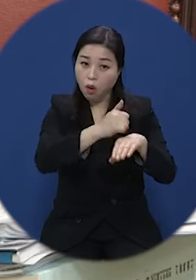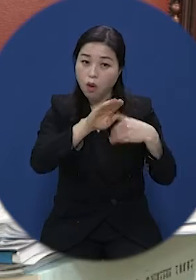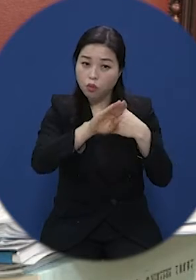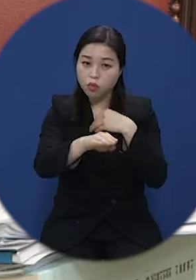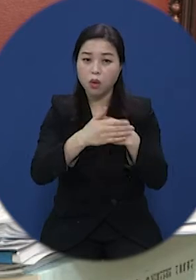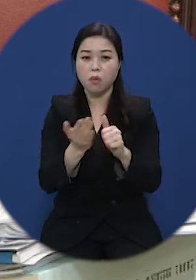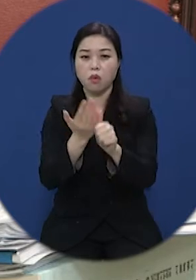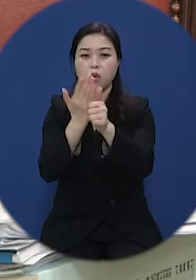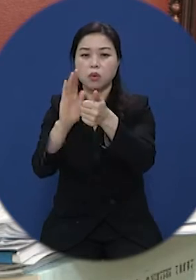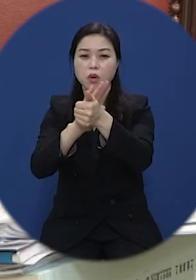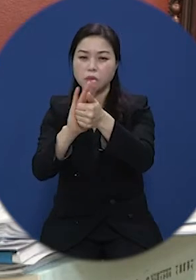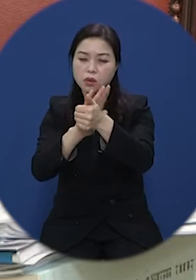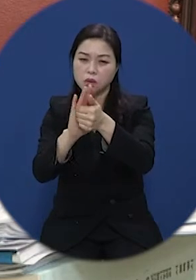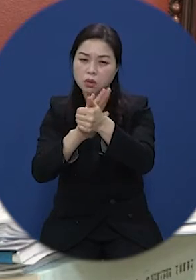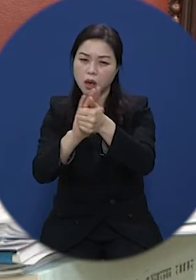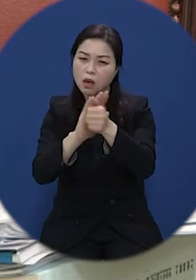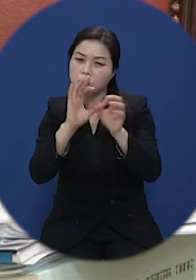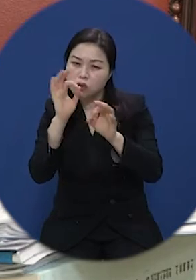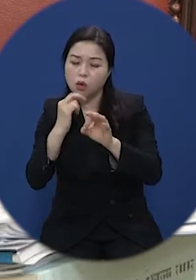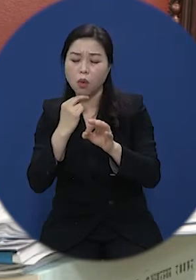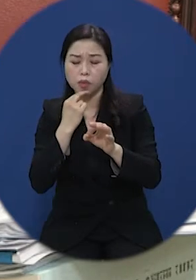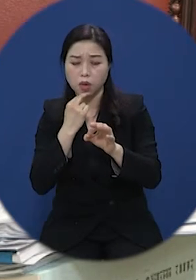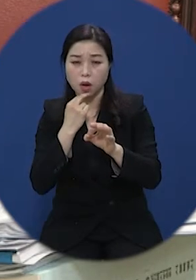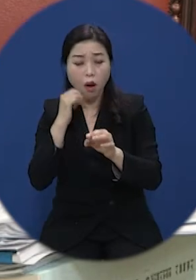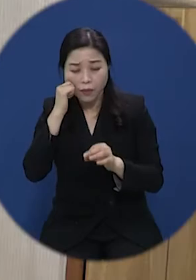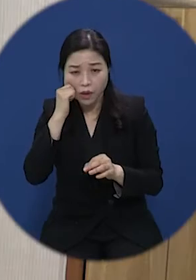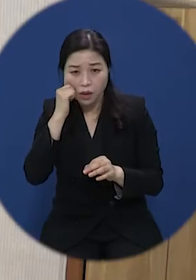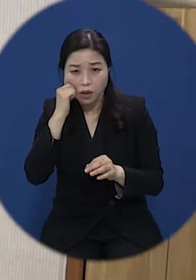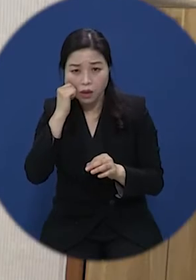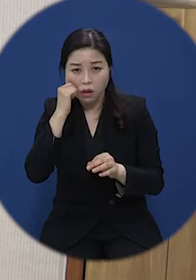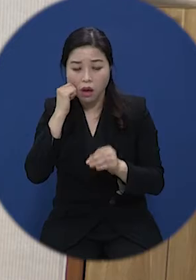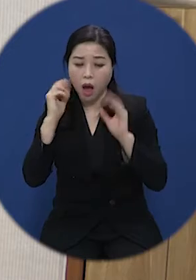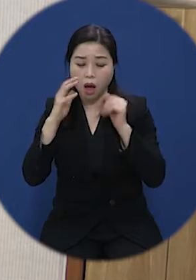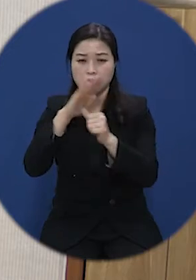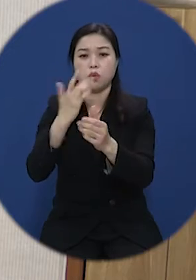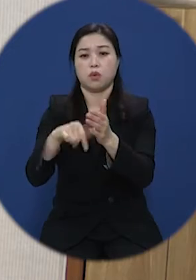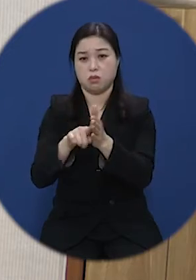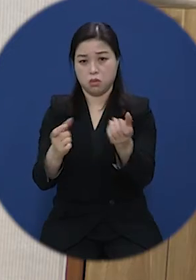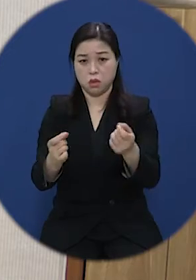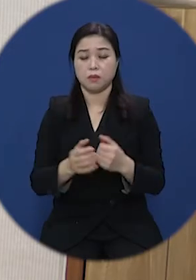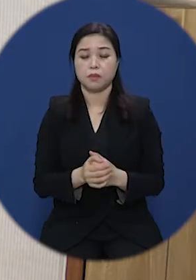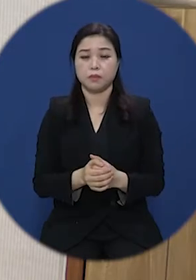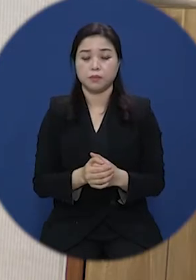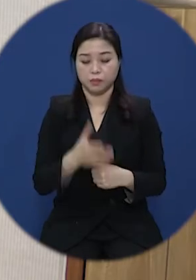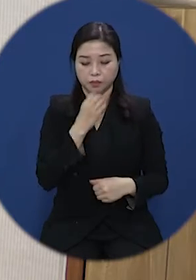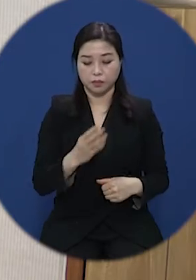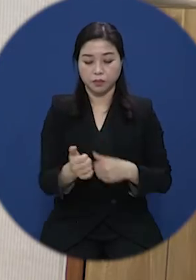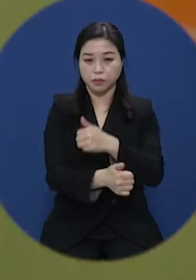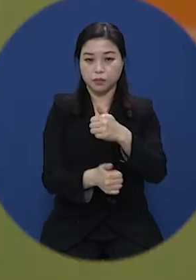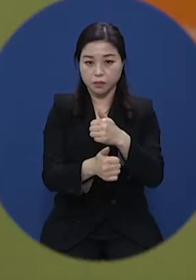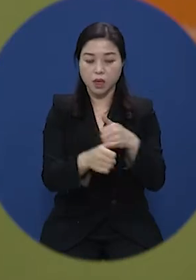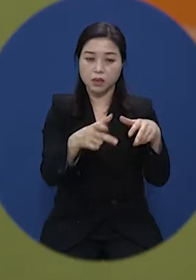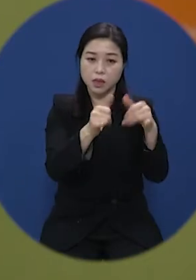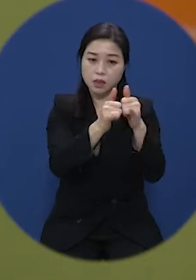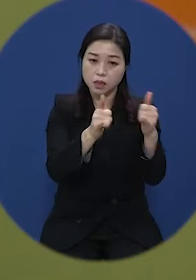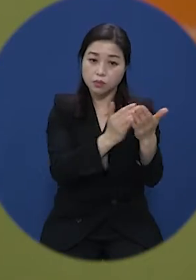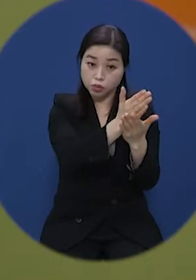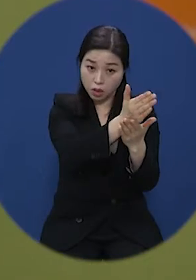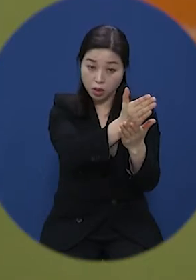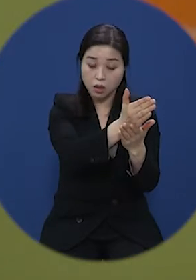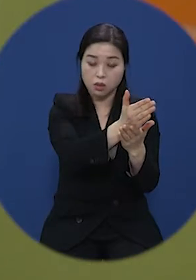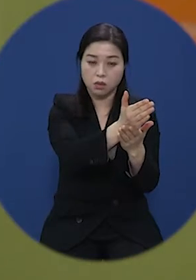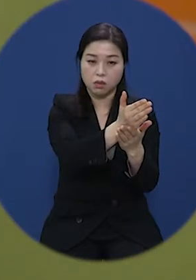시행착오가 있어서는 안 된다고 생각합니다. 아이들을 상대로 하는 거기 때문에요. 한편 보건복지위원회는 장애인 분야를